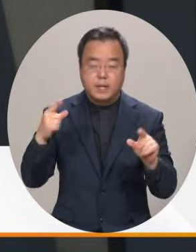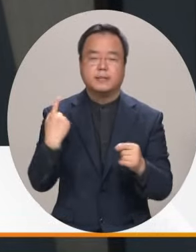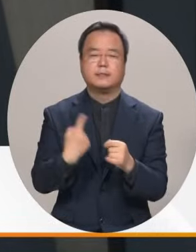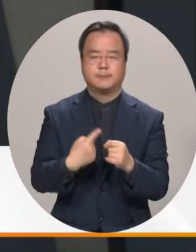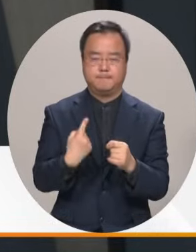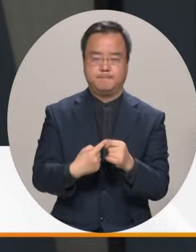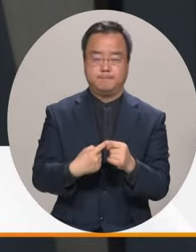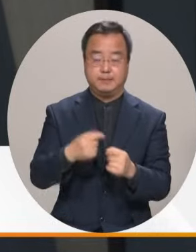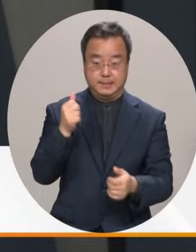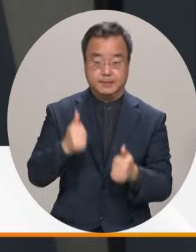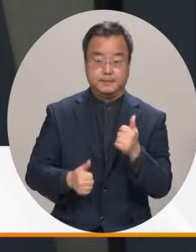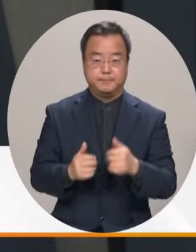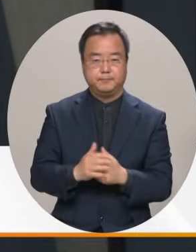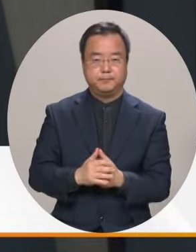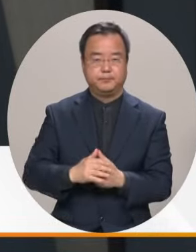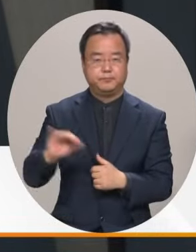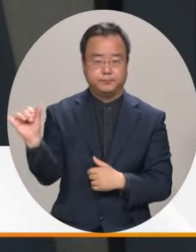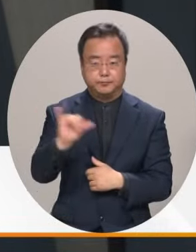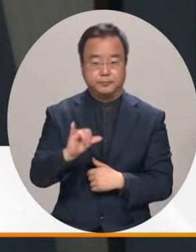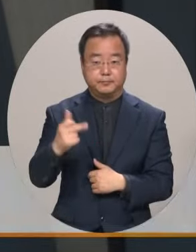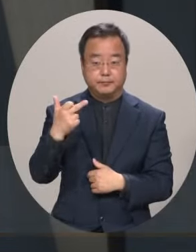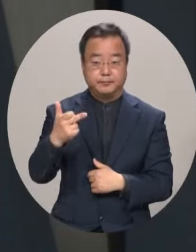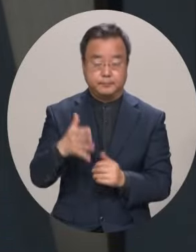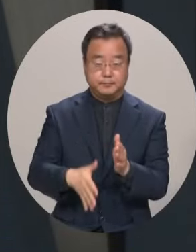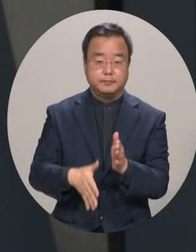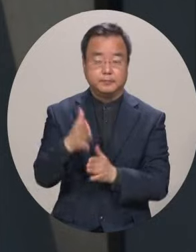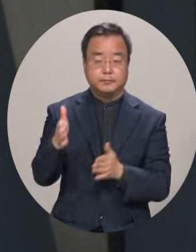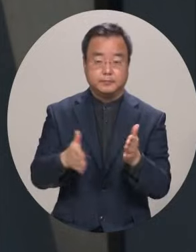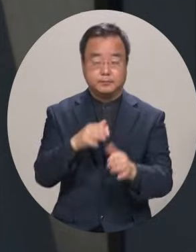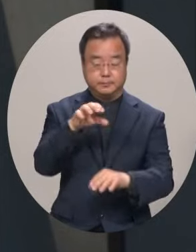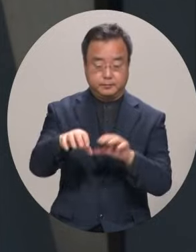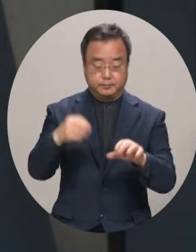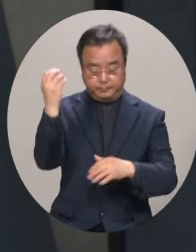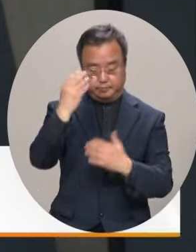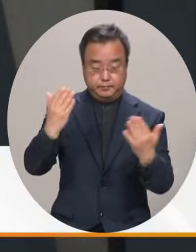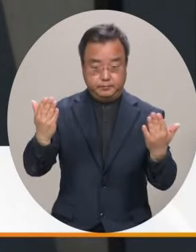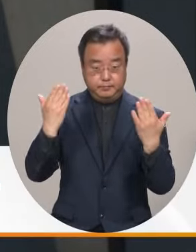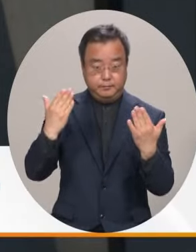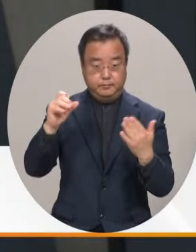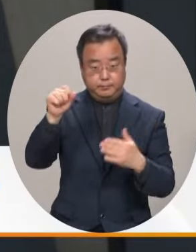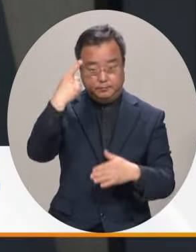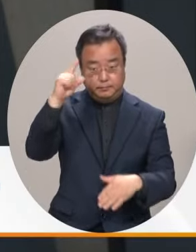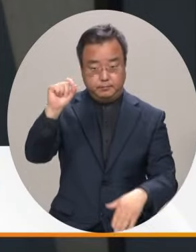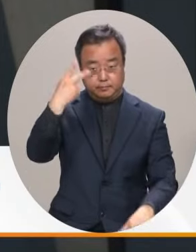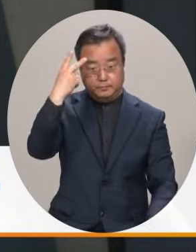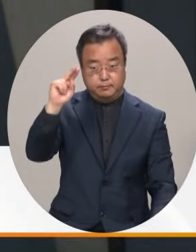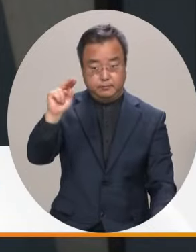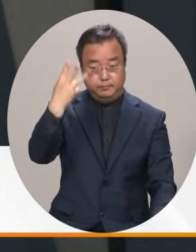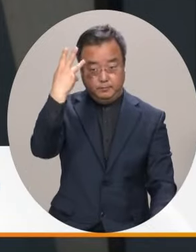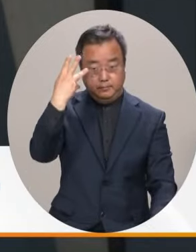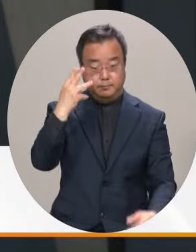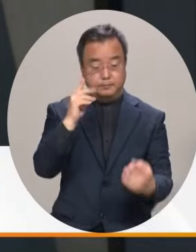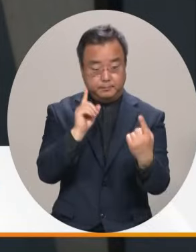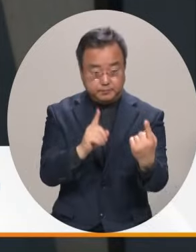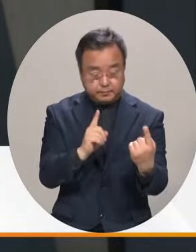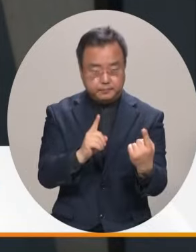있는데요 전국 17개시도 각고 중학교에서 1학년 2학년 3학년 모두를 대상으로